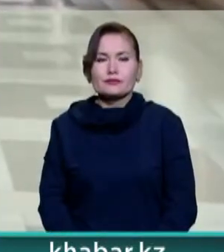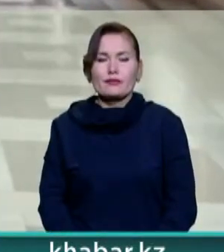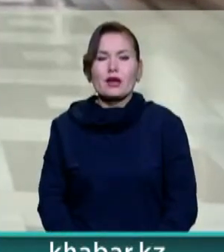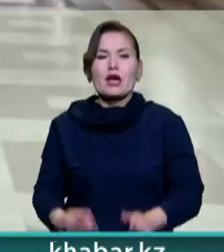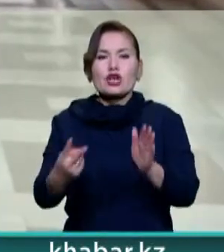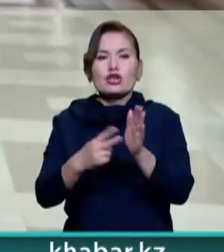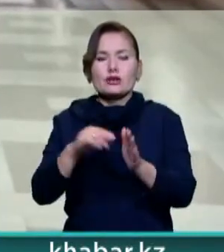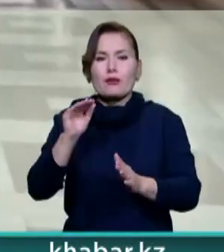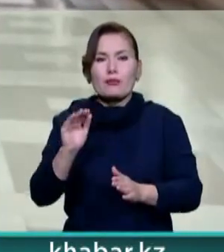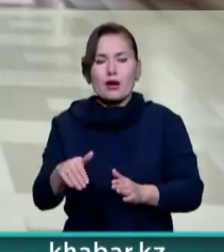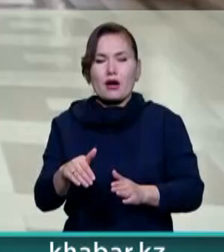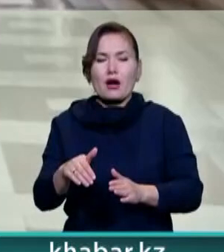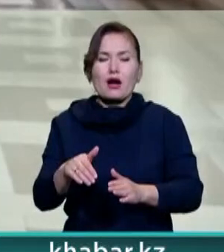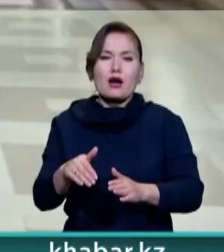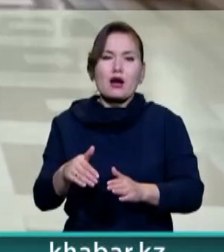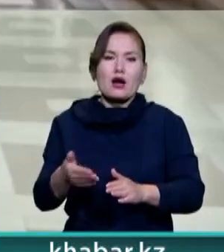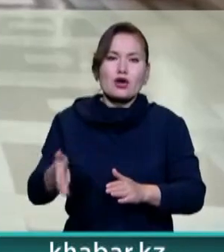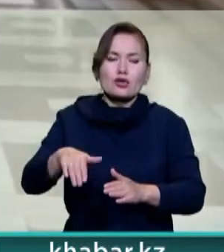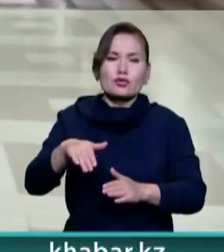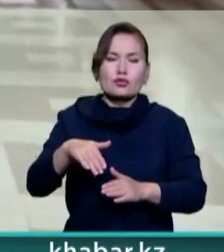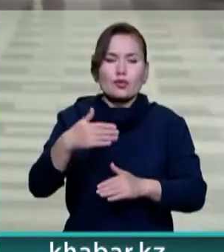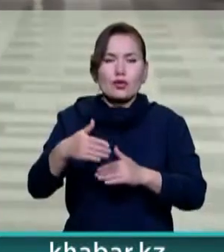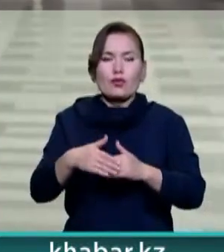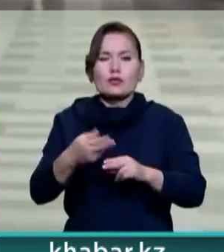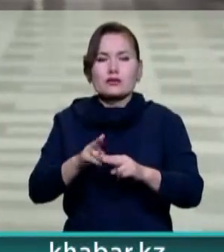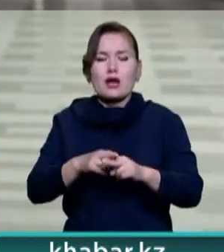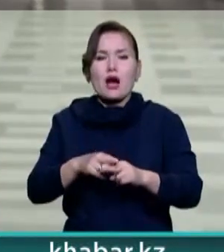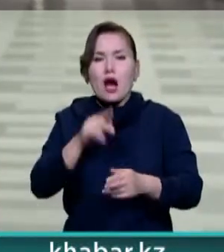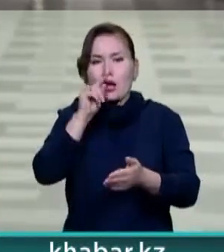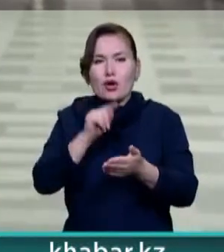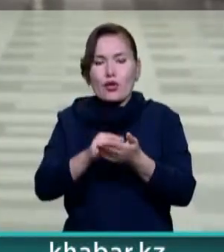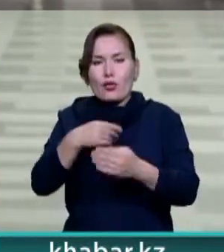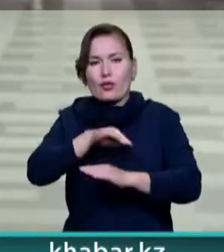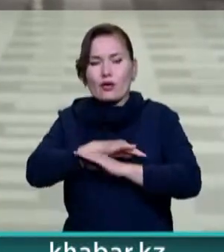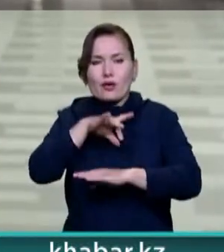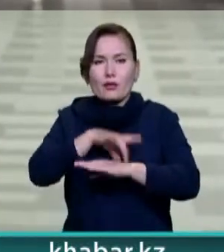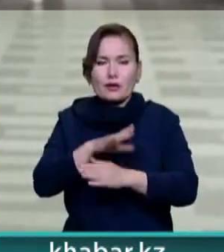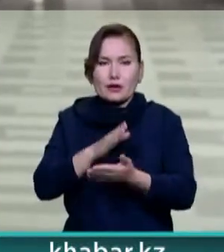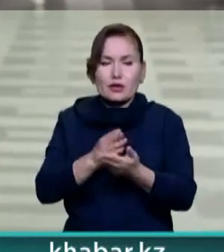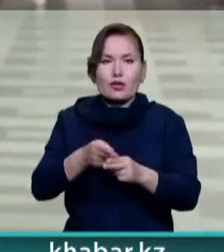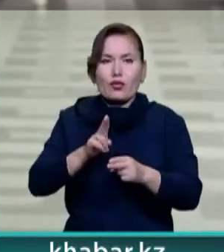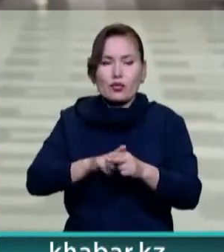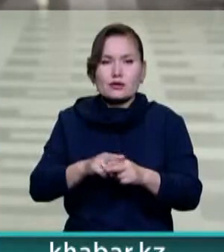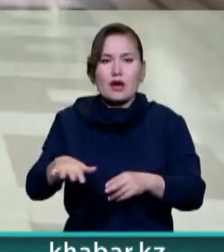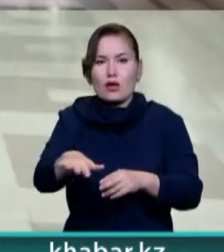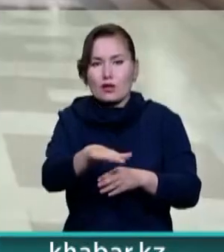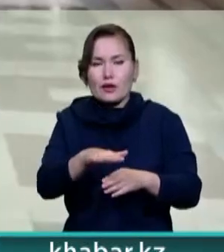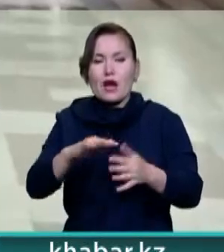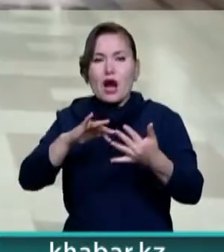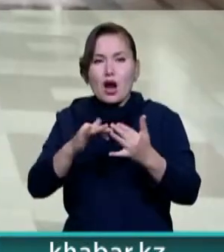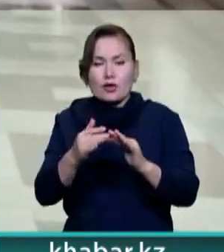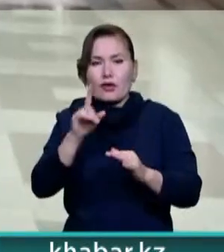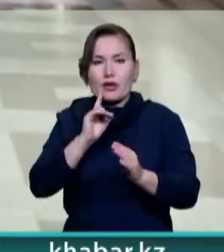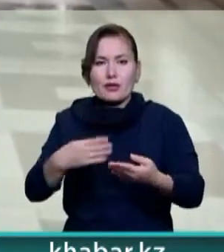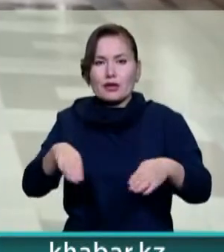7000-ға жуық құстар өлім тіркелді. Әкімдіктің қаулысымен карантин жарияланды осы елді мекендерде. Осы